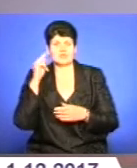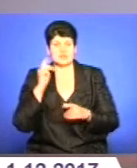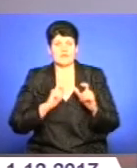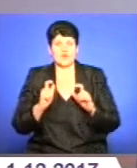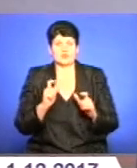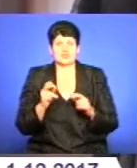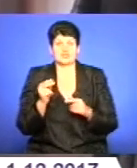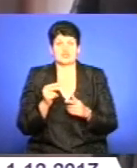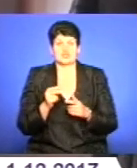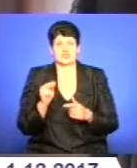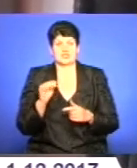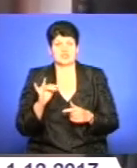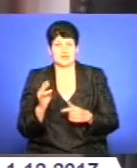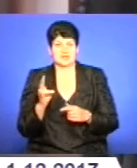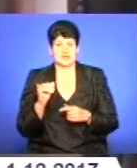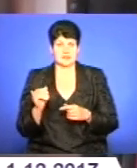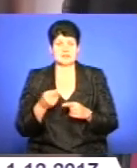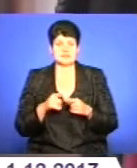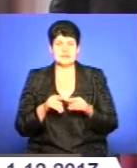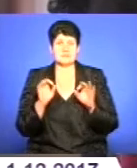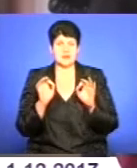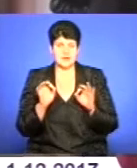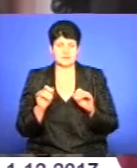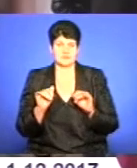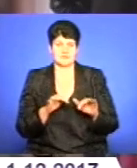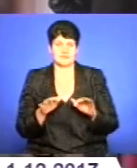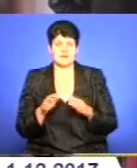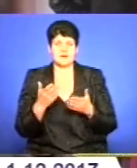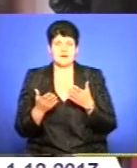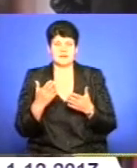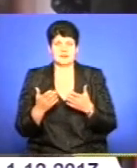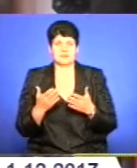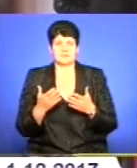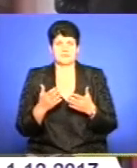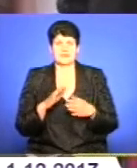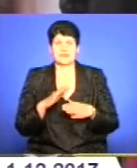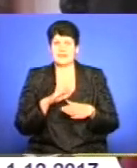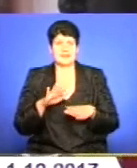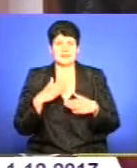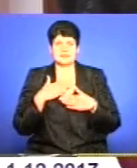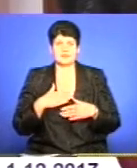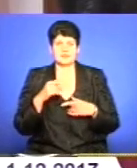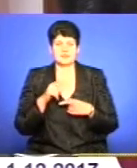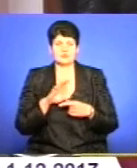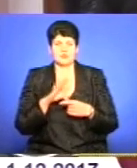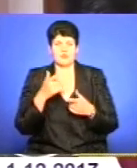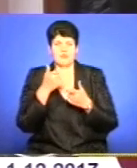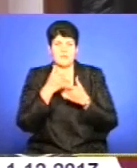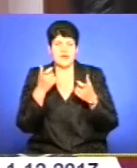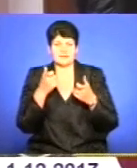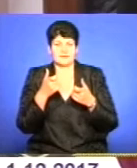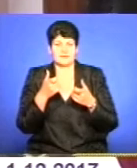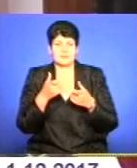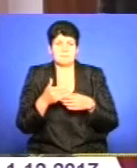коледжі, чи ні. Це є правильна річ, але єдине, що ми задоволені тим, що нас попередили не завчасно. Це було несподівано